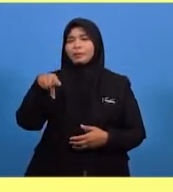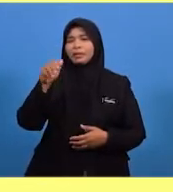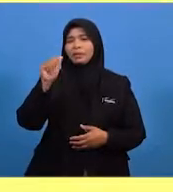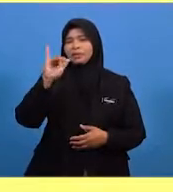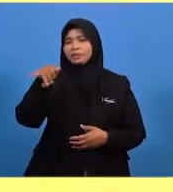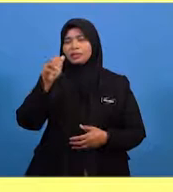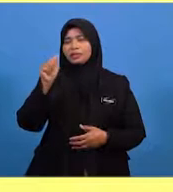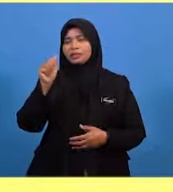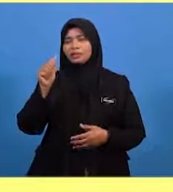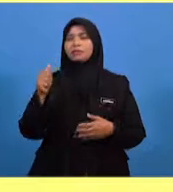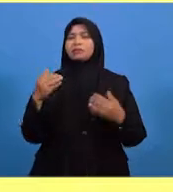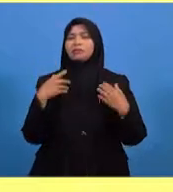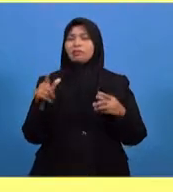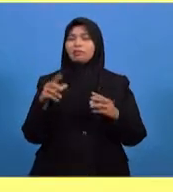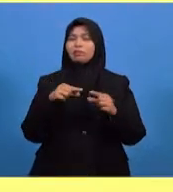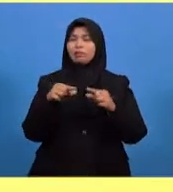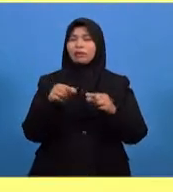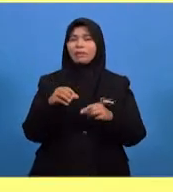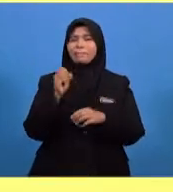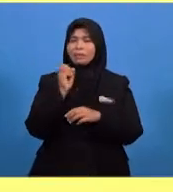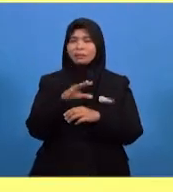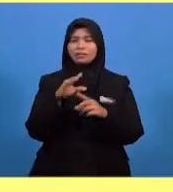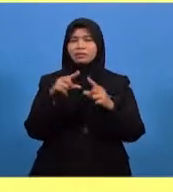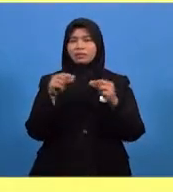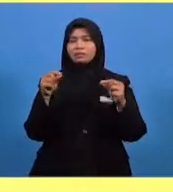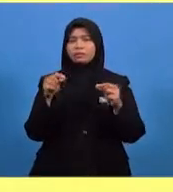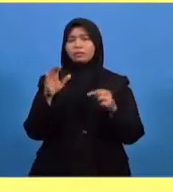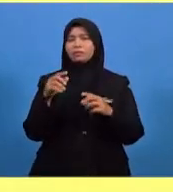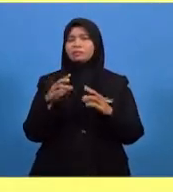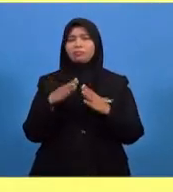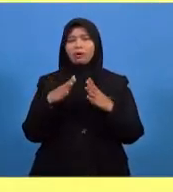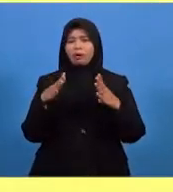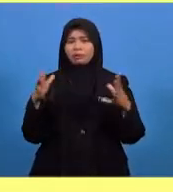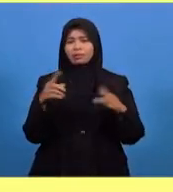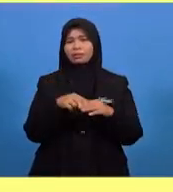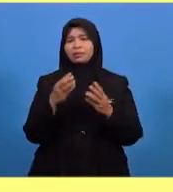MPEG4 kan gerakan anti jepun yang terbesar di Tanah Melayu